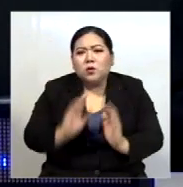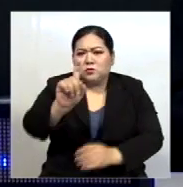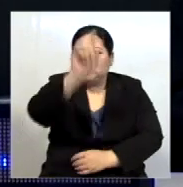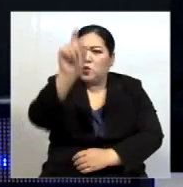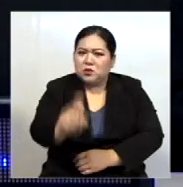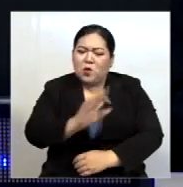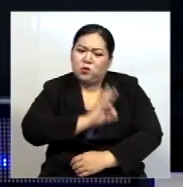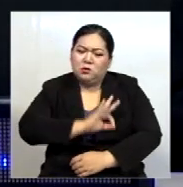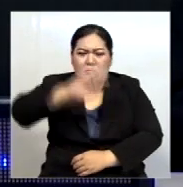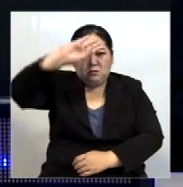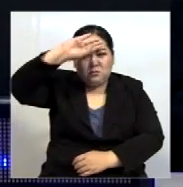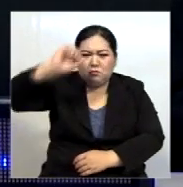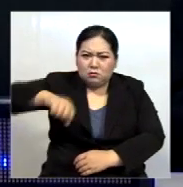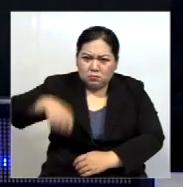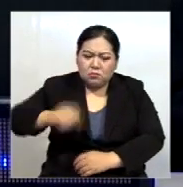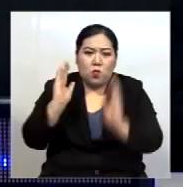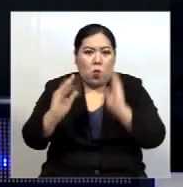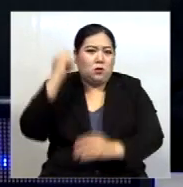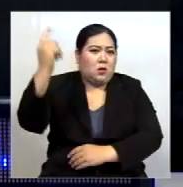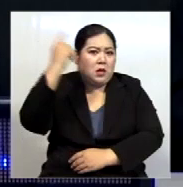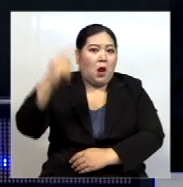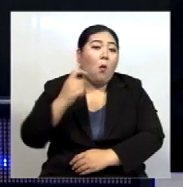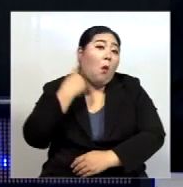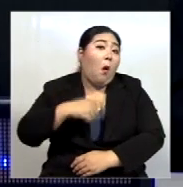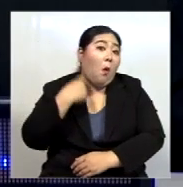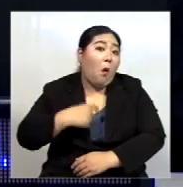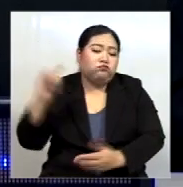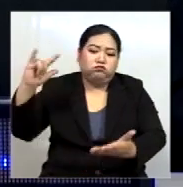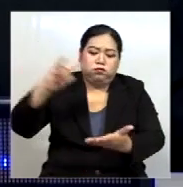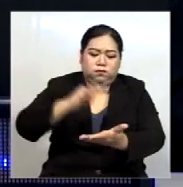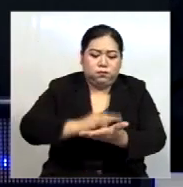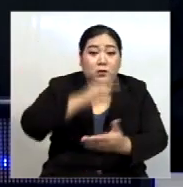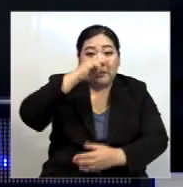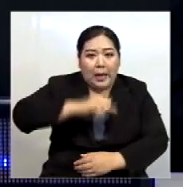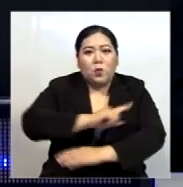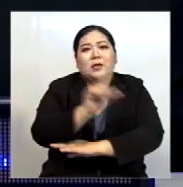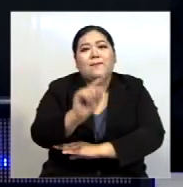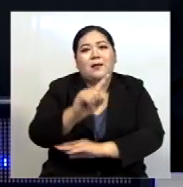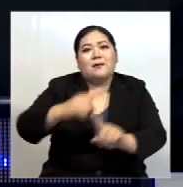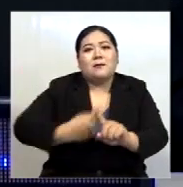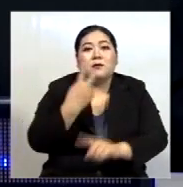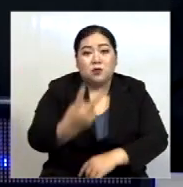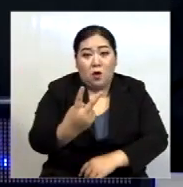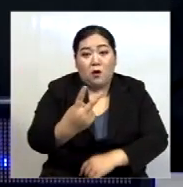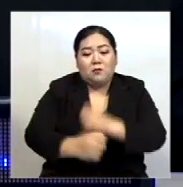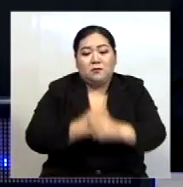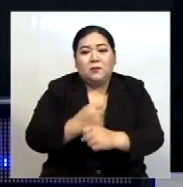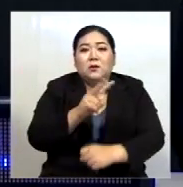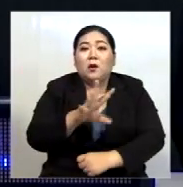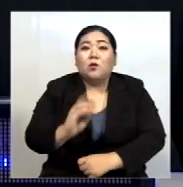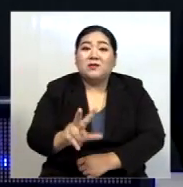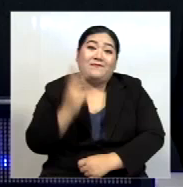ที่สงสัยนี่ก็คือว่าเป็นนักท่องเที่ยวชาวฮ่องกงมาเที่ยวเมืองไทยวันที่21กุมภาพันธ์